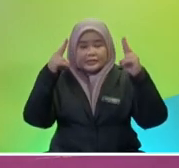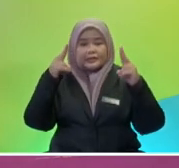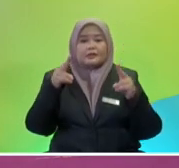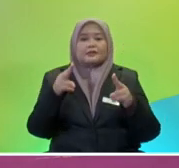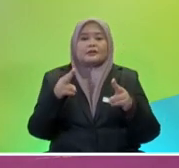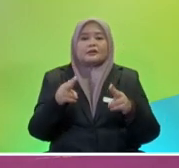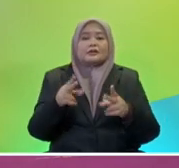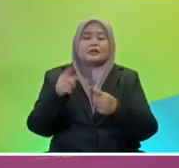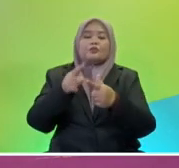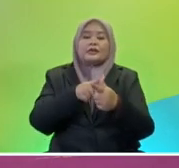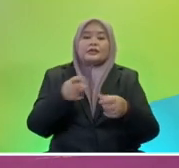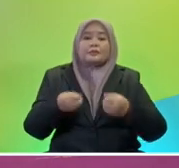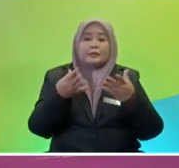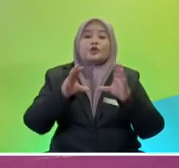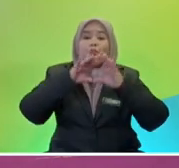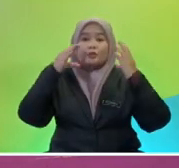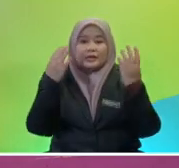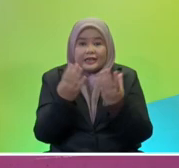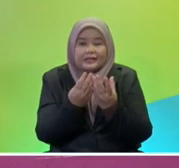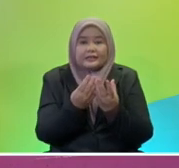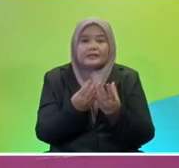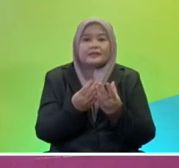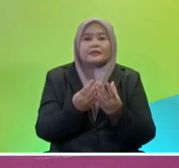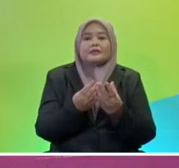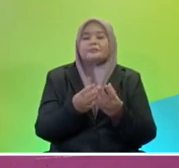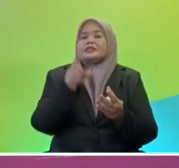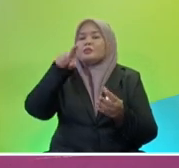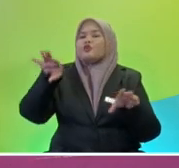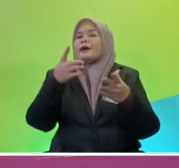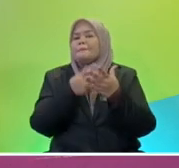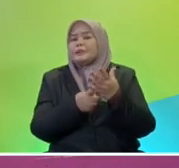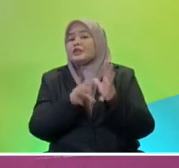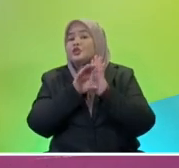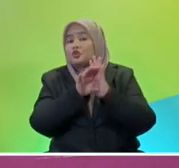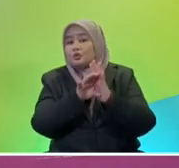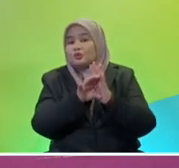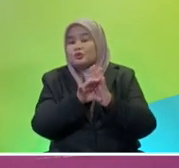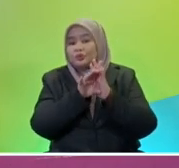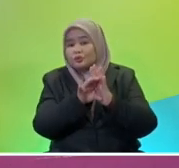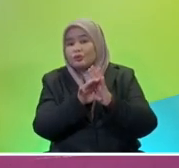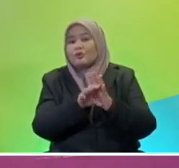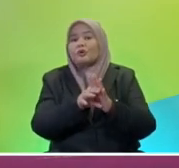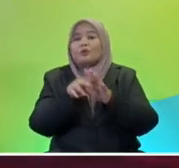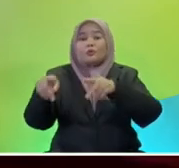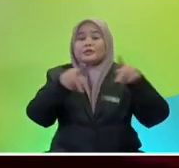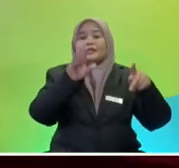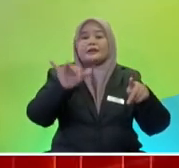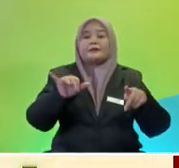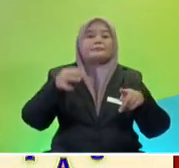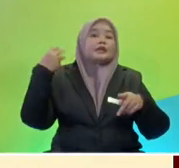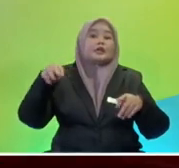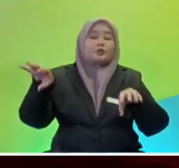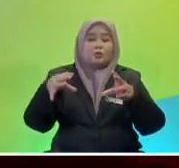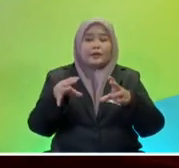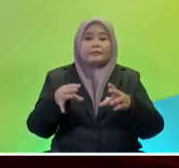Kemudian kita bagi kumpulan eee dia bagikan sebuah apel kemudian ini contoh contoh Project yang mereka buat dan